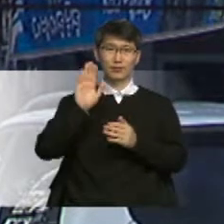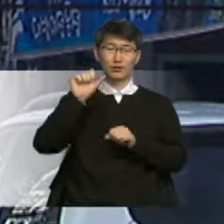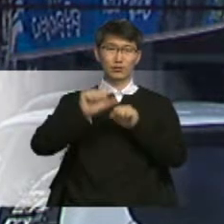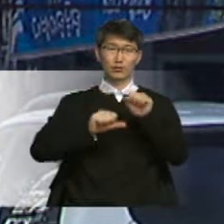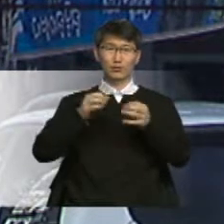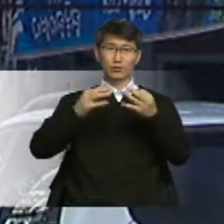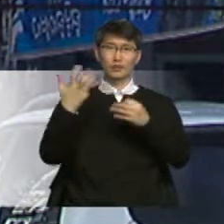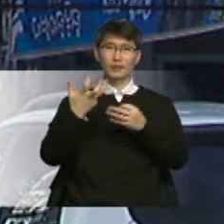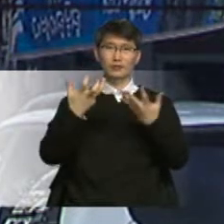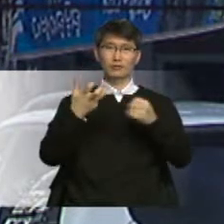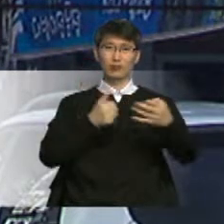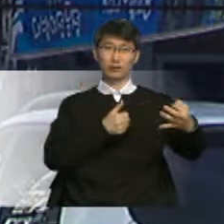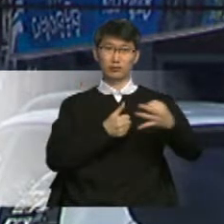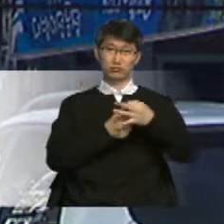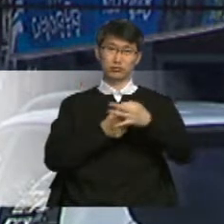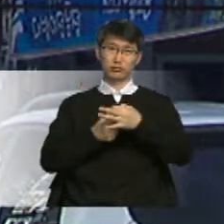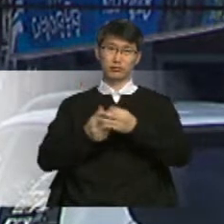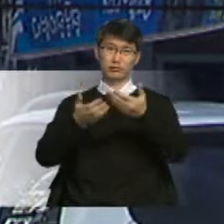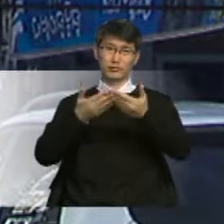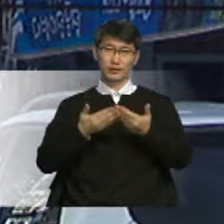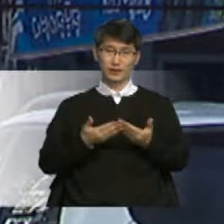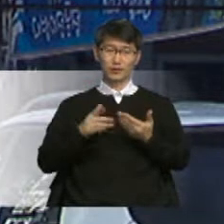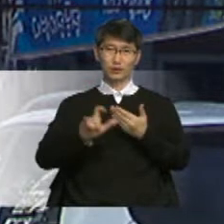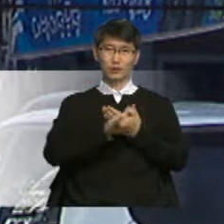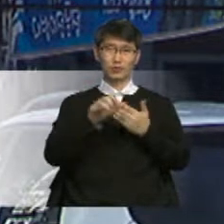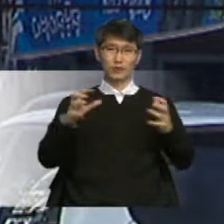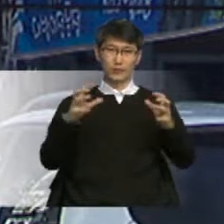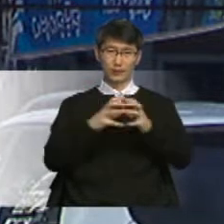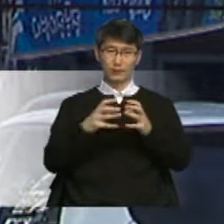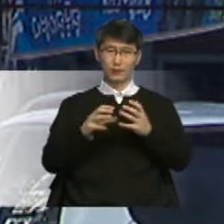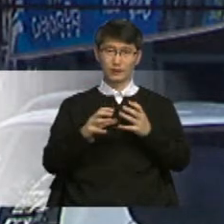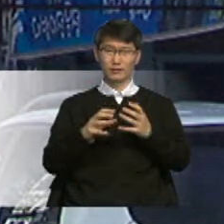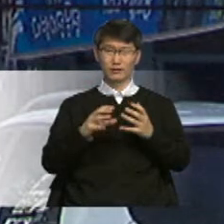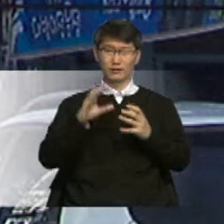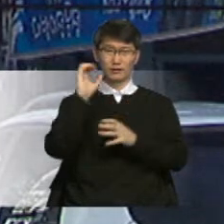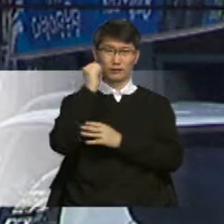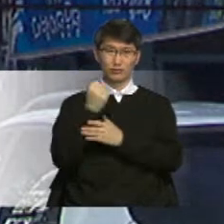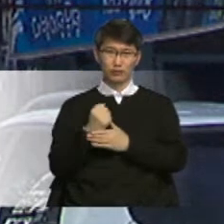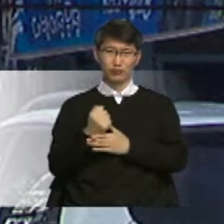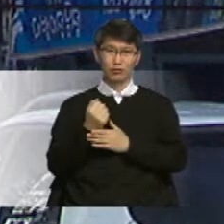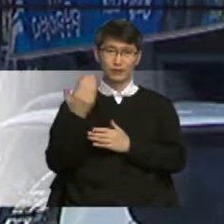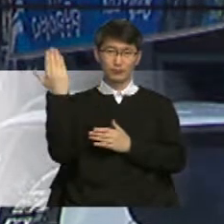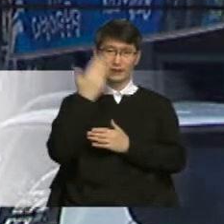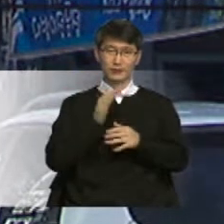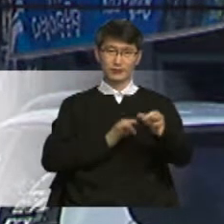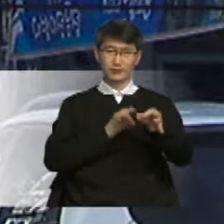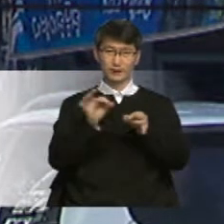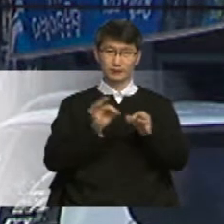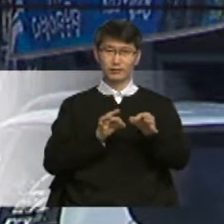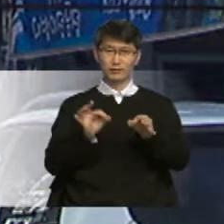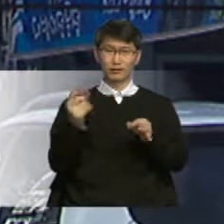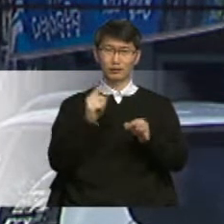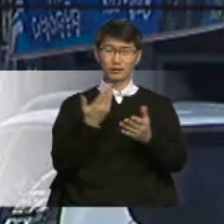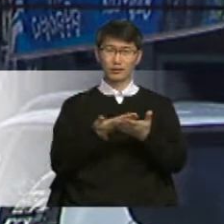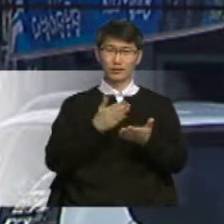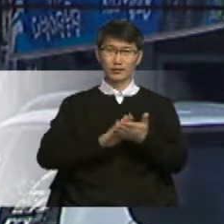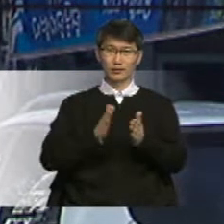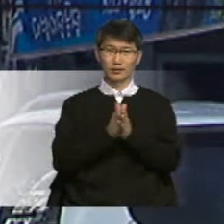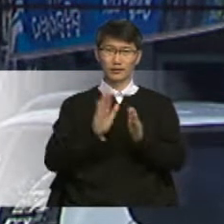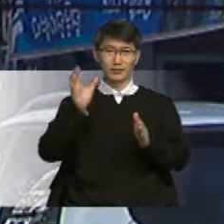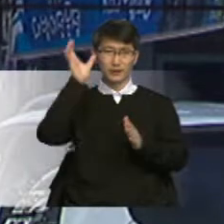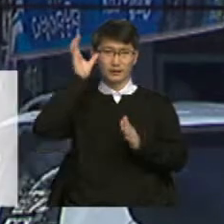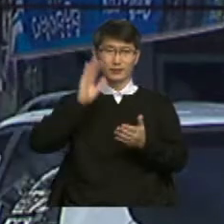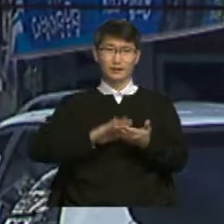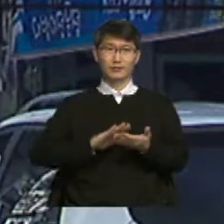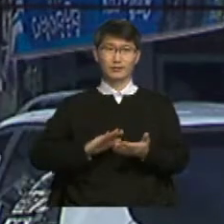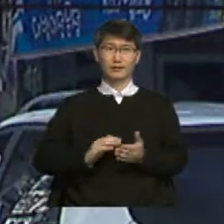5년간 80억 원의 예산이 지원되는 데요 코론 알고 까지 겹치며 침체 위기에 놓인 물 맑은 시장이 어떤 변화를 가져올지 기대가